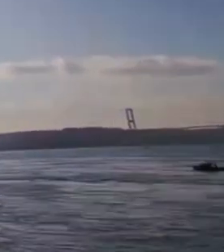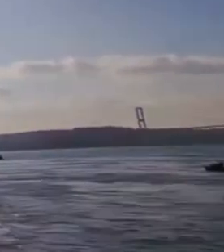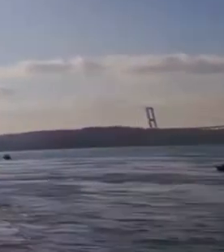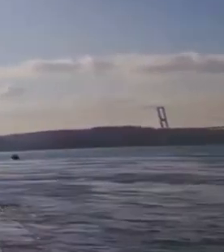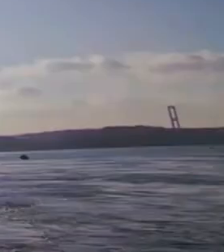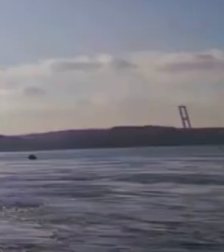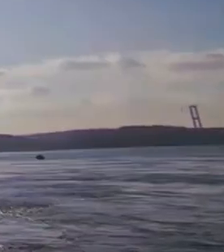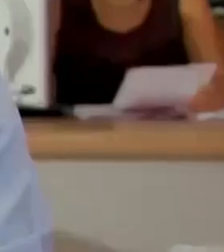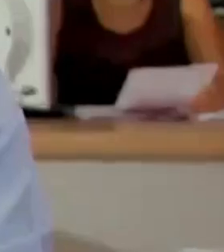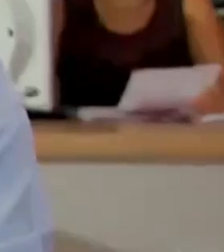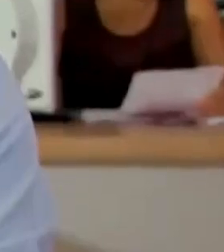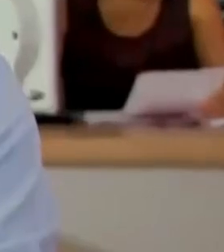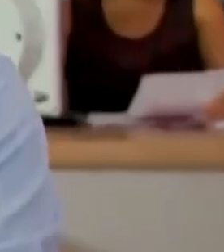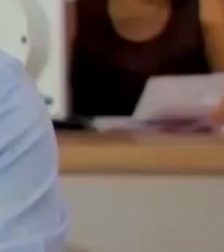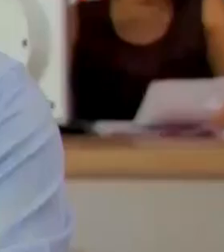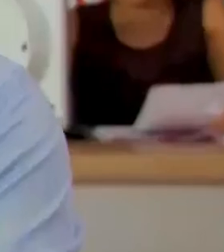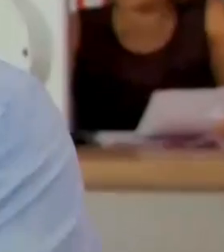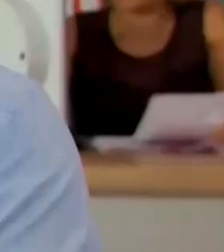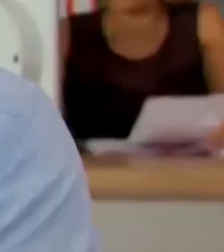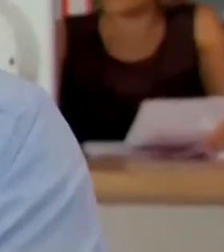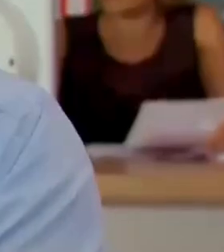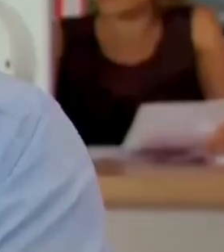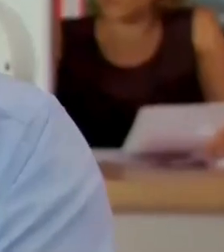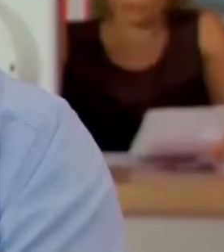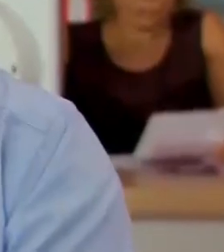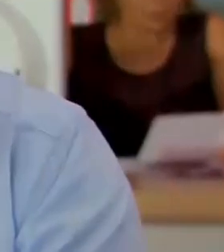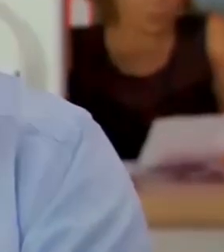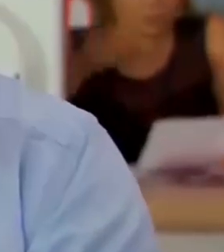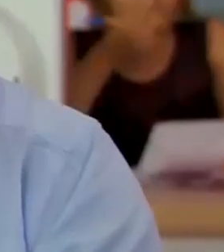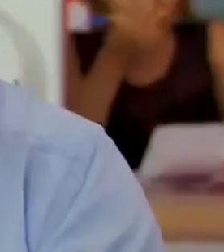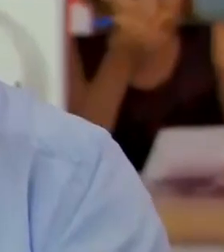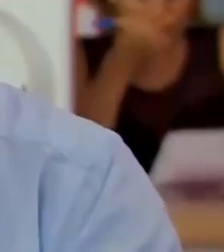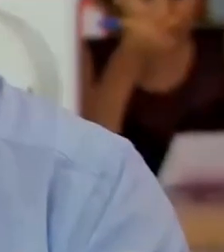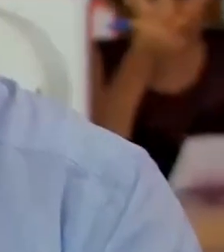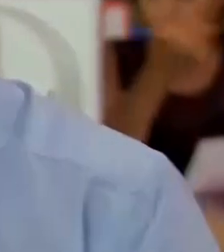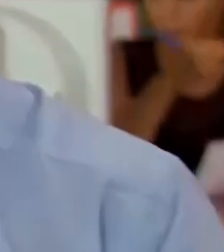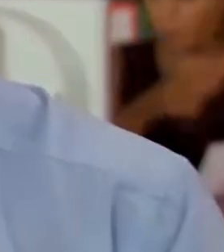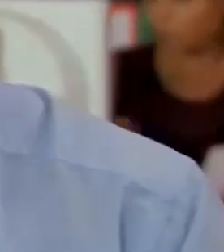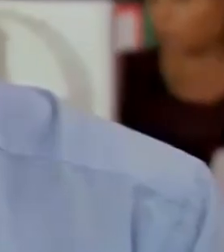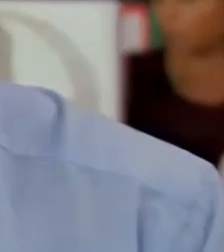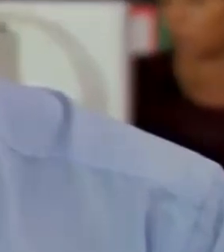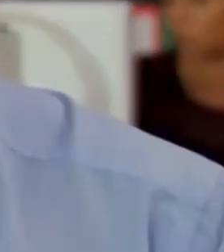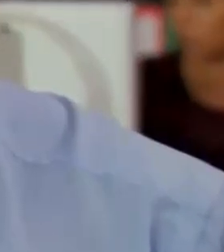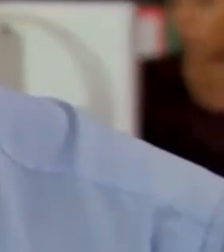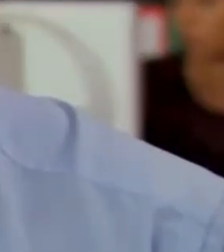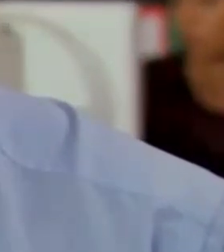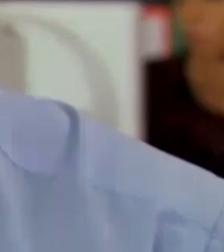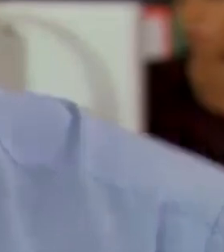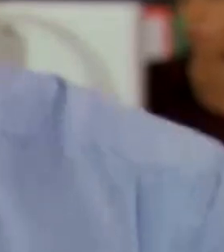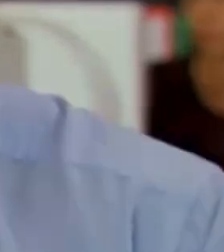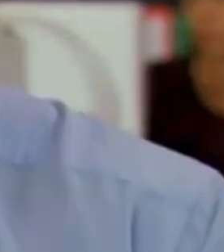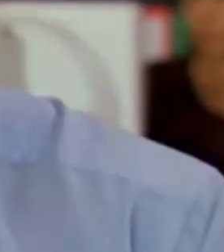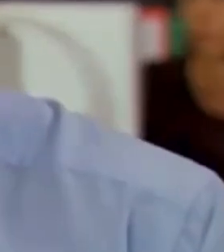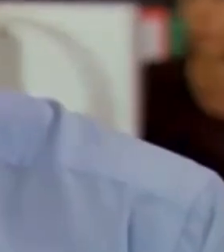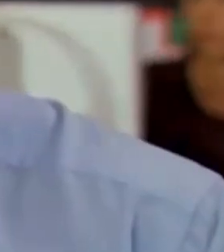Boğazın suları güneşin yansımasıyla ışıl ışıl parlıyor. Nurhan masasında oturmuş yoğun bir şekilde çalıştığı sırada birden hıçkırık